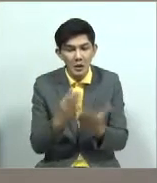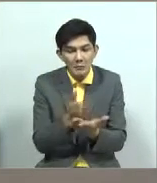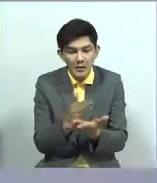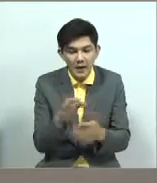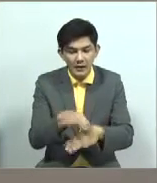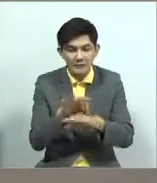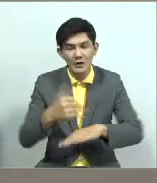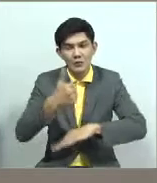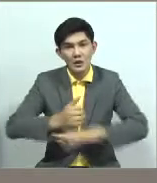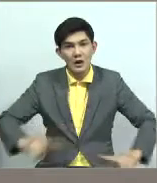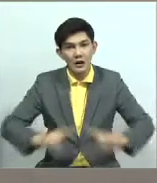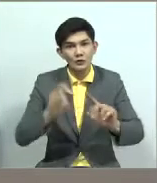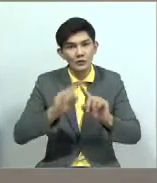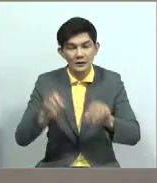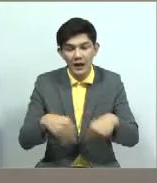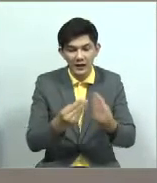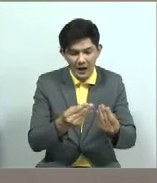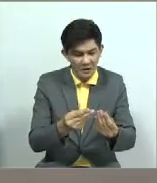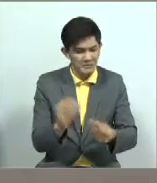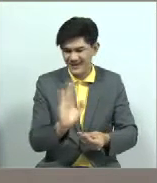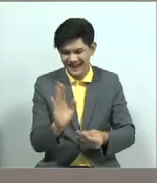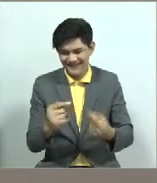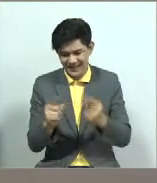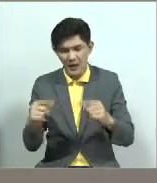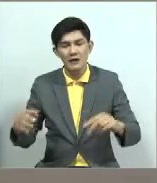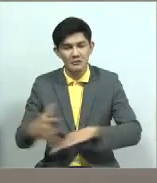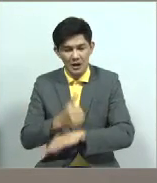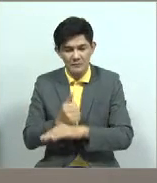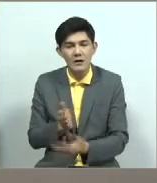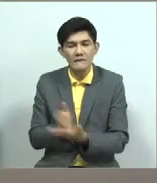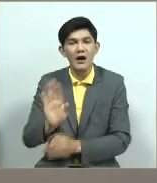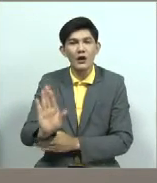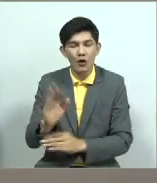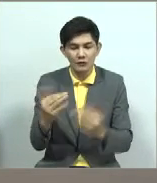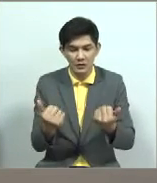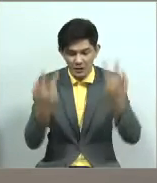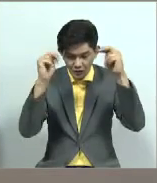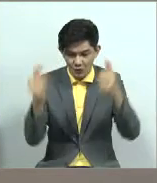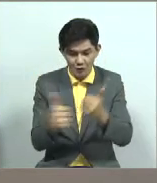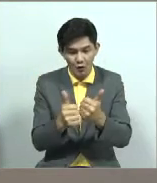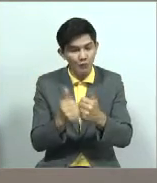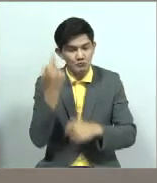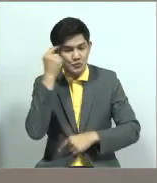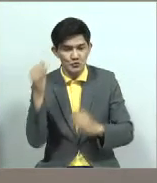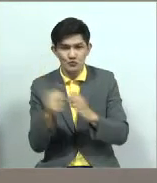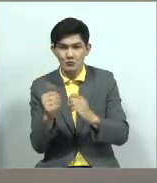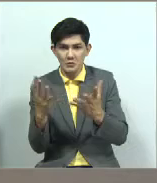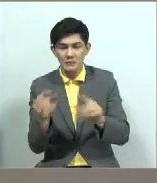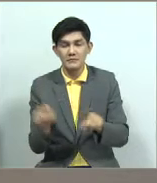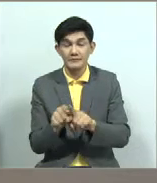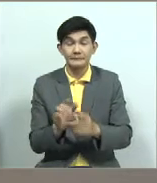ดสรรตำแหน่งรัฐมนตรีเป็นเรื่องของฝ่ายการเมืองและเชื่อว่าพลเอกประวิตรวงษ์สุวรรณรองนายกรัฐมนตรีนั้นไม่ได้เข้าไปเกี่ยวข้